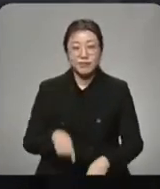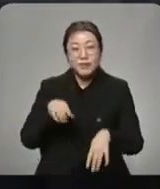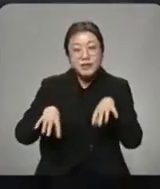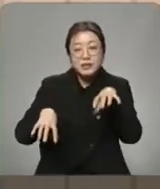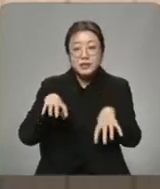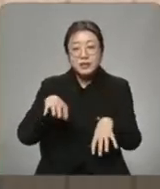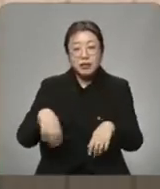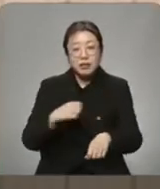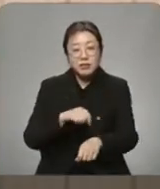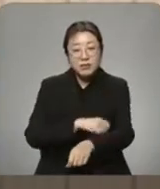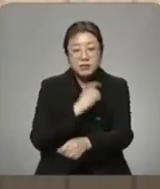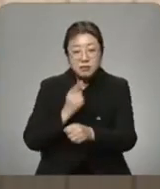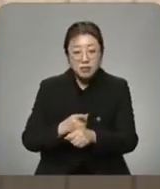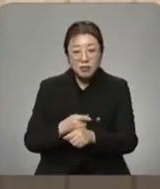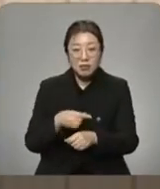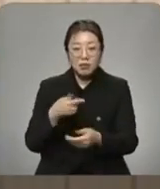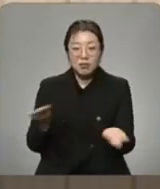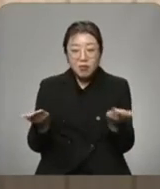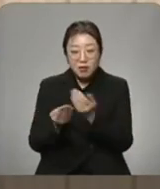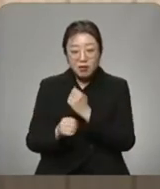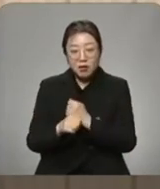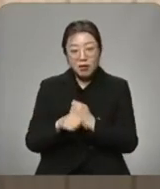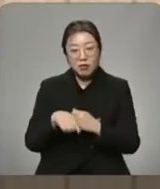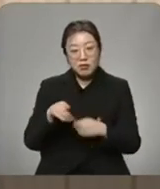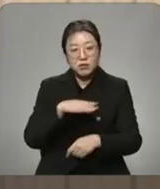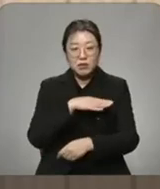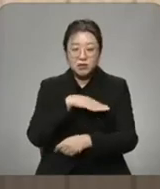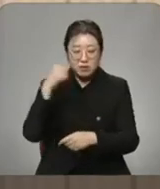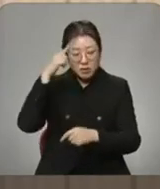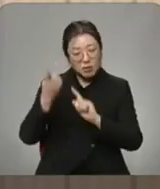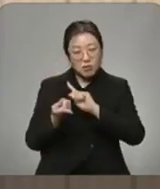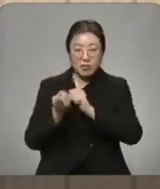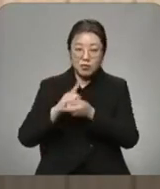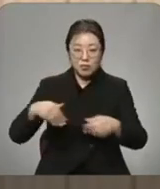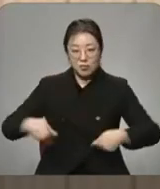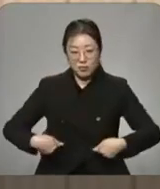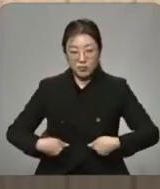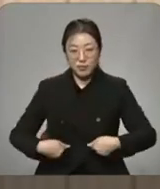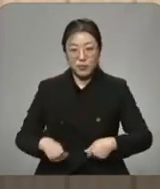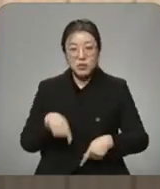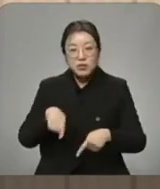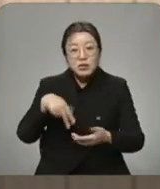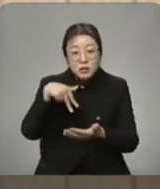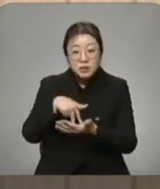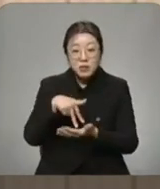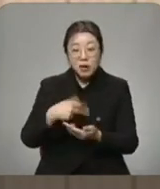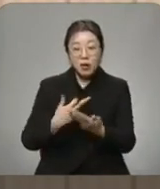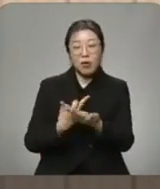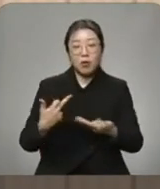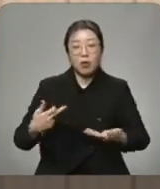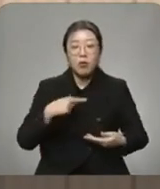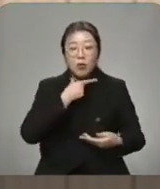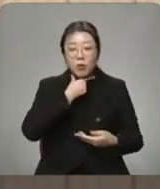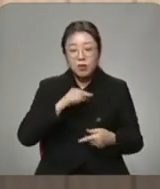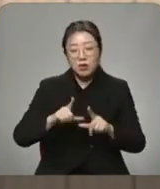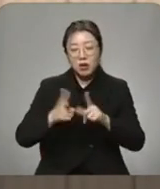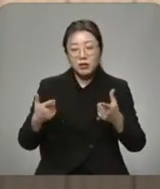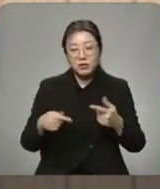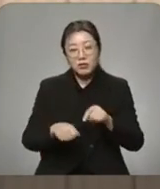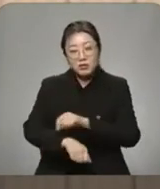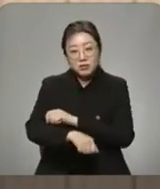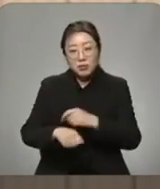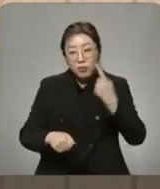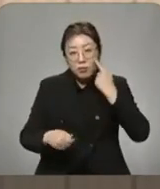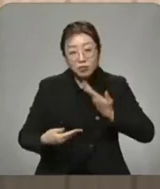특성과 여건에 맞는 유연하고 탄력적인 인식의 변화가 필요합니다. 이러한 관점에서 강원도가